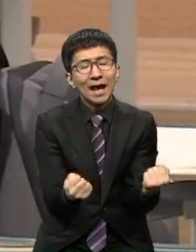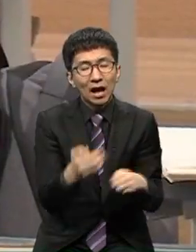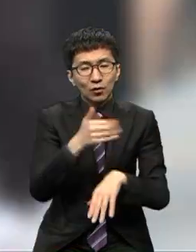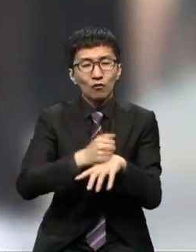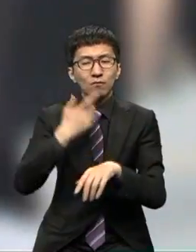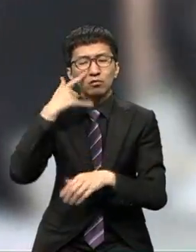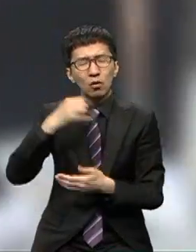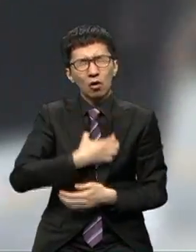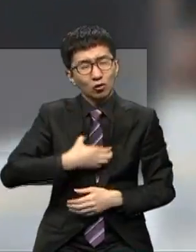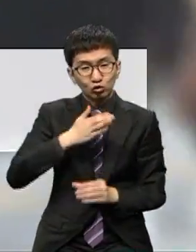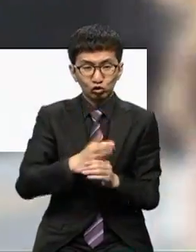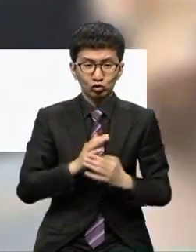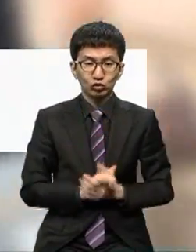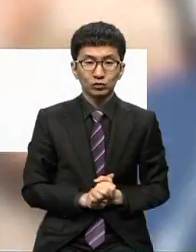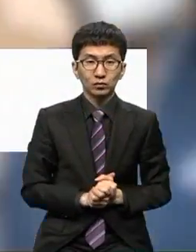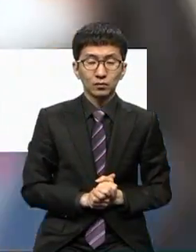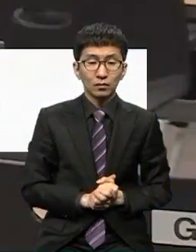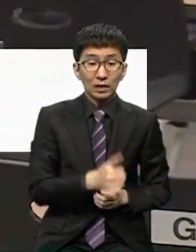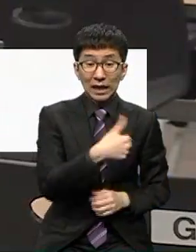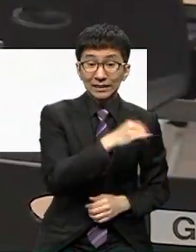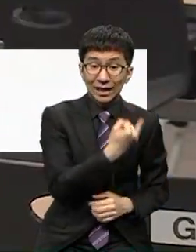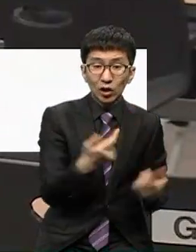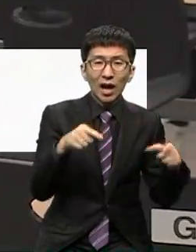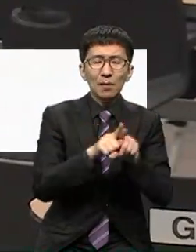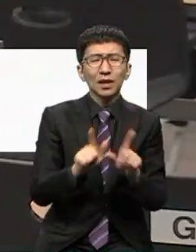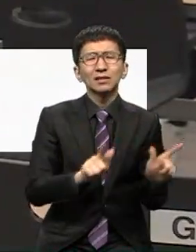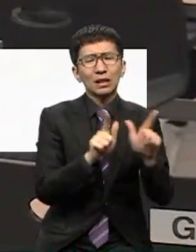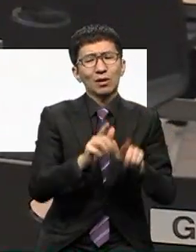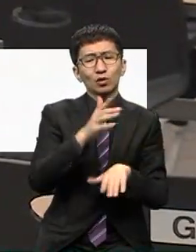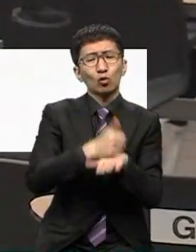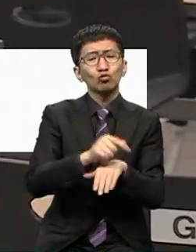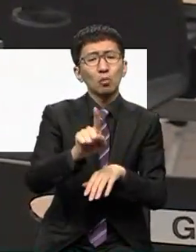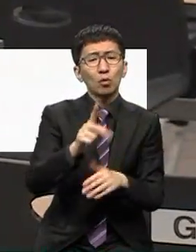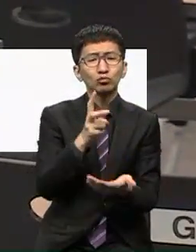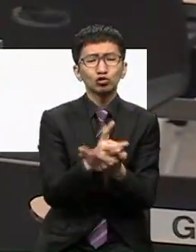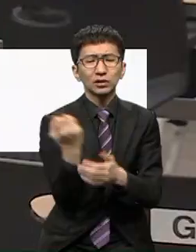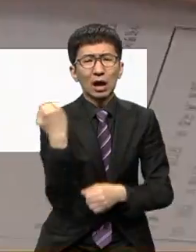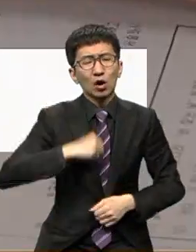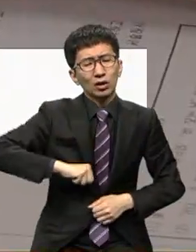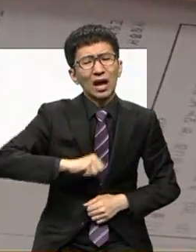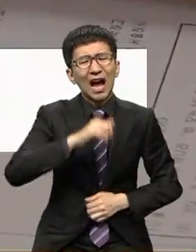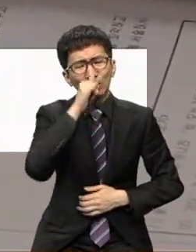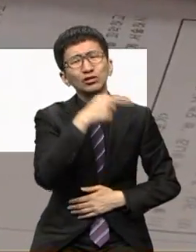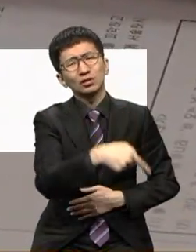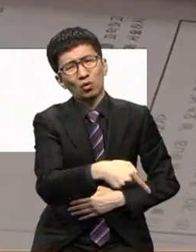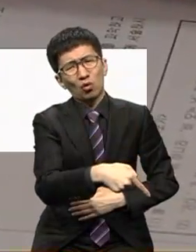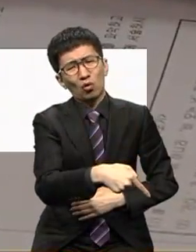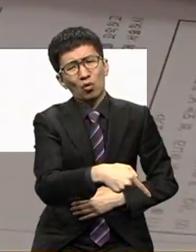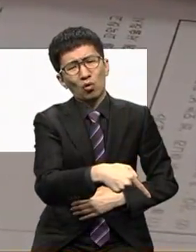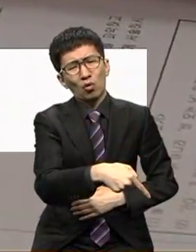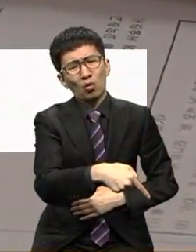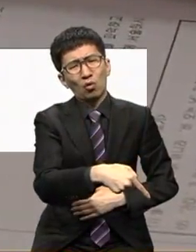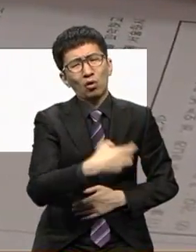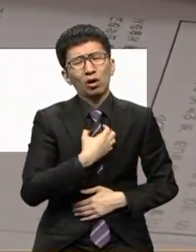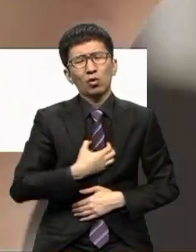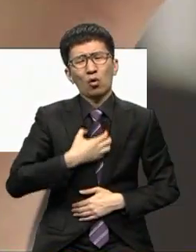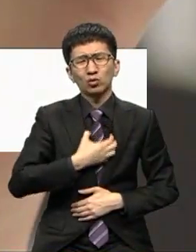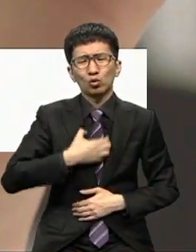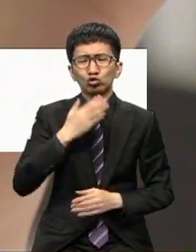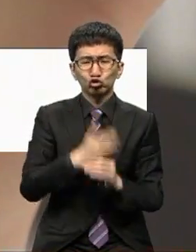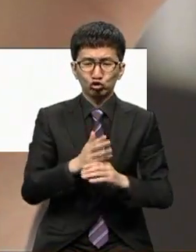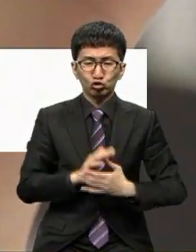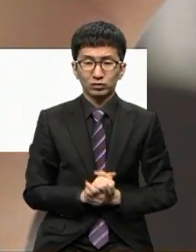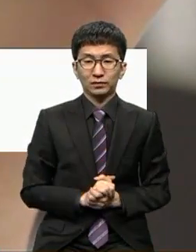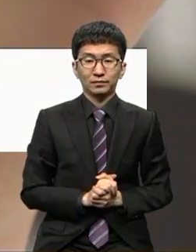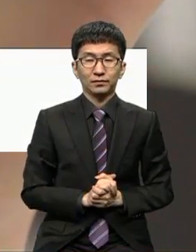않습니다. 아이들은 아무래도 같이 생활하다 보면은 이제 규칙이나 이런 걸 지키기 어려울 수도 있고 하기 때문에